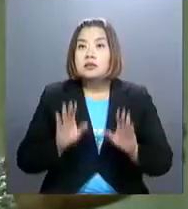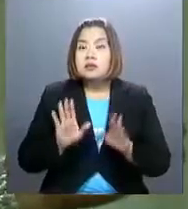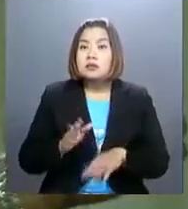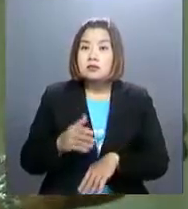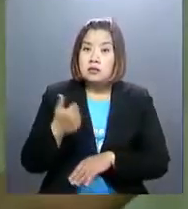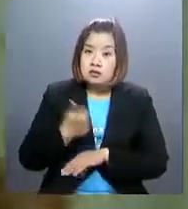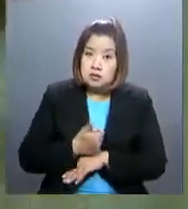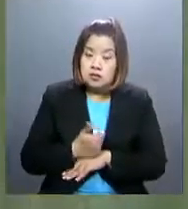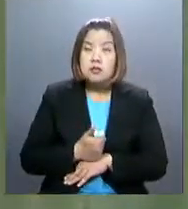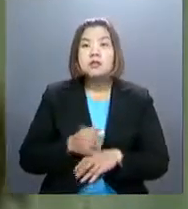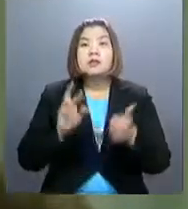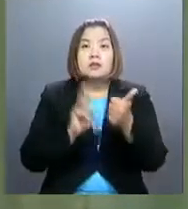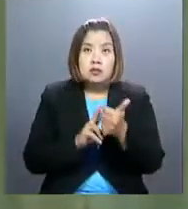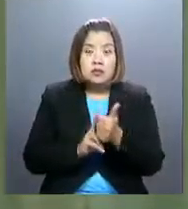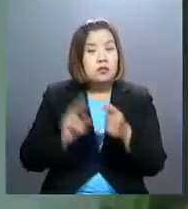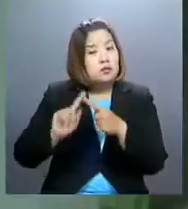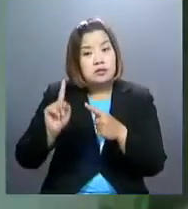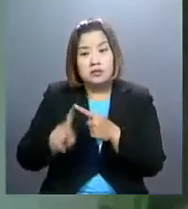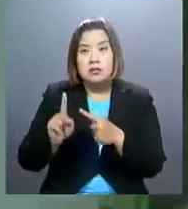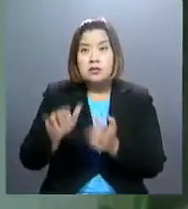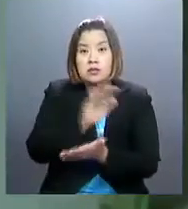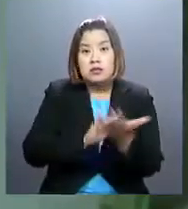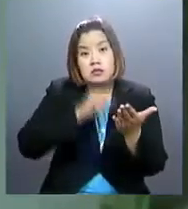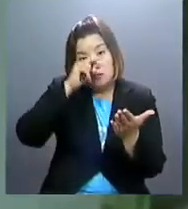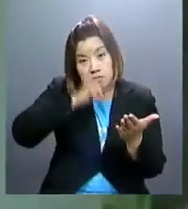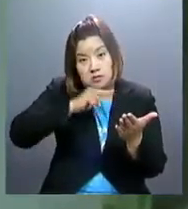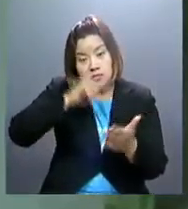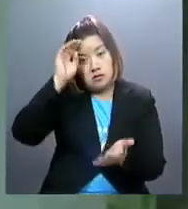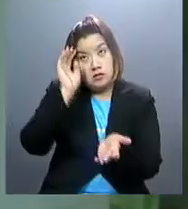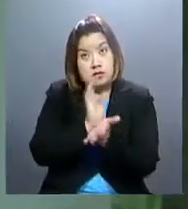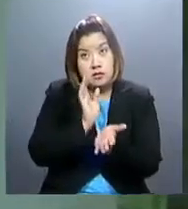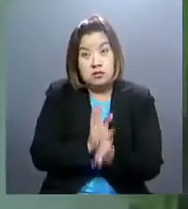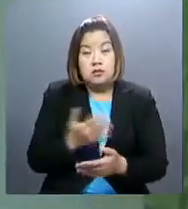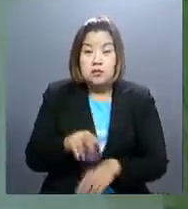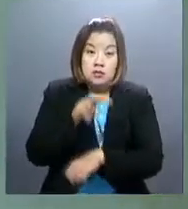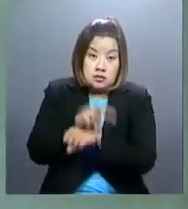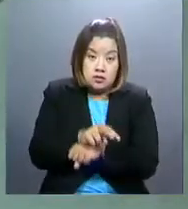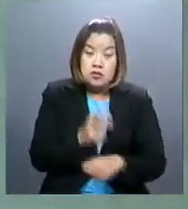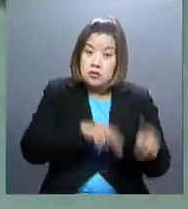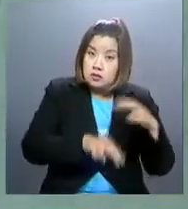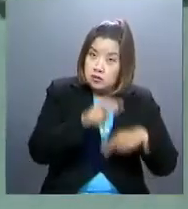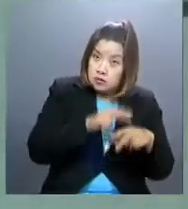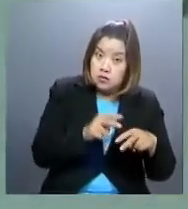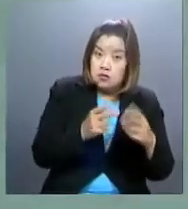ำกับการในทุกพื้นที่อำนวยความสะดวกและเฝ้าระวังเหตุตลอดจนกว่าการออกเสียงประชามติจะเสร็จสิ้นค่ะ